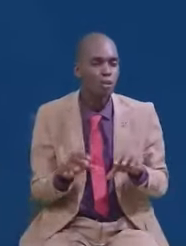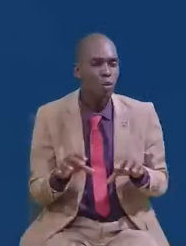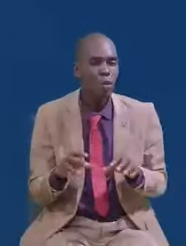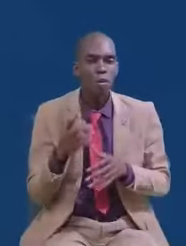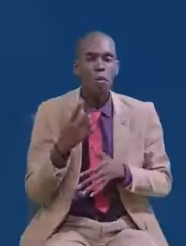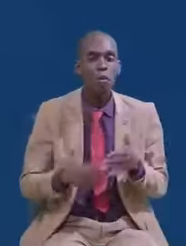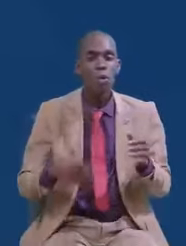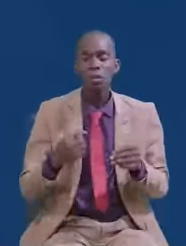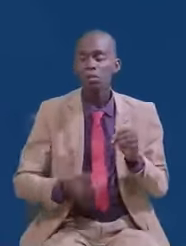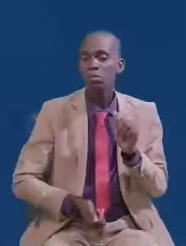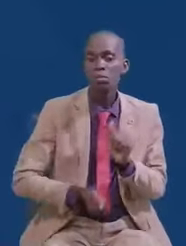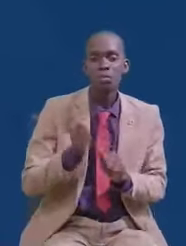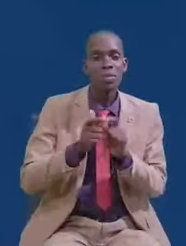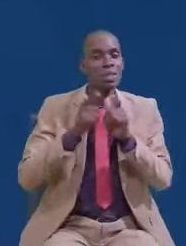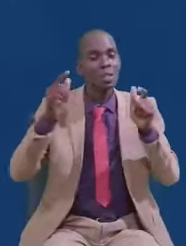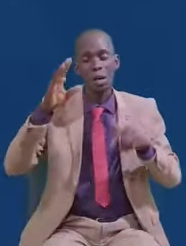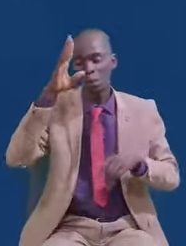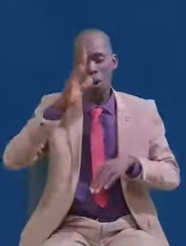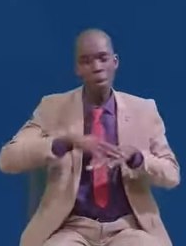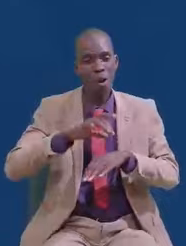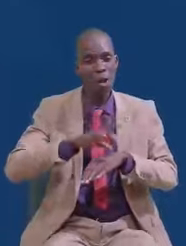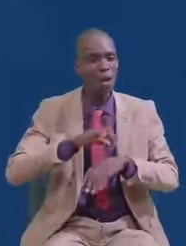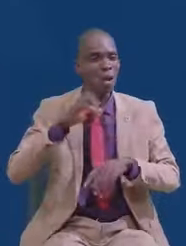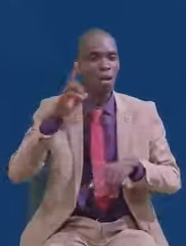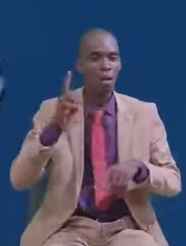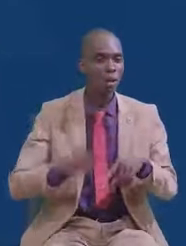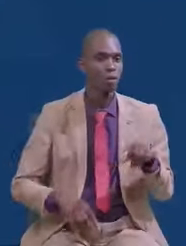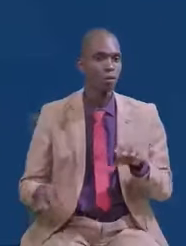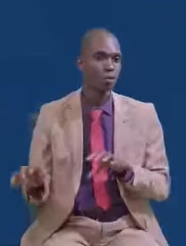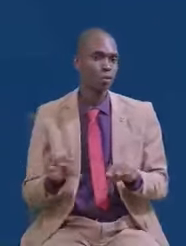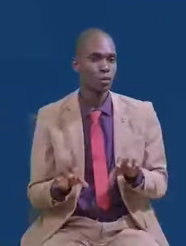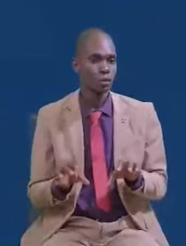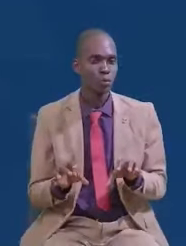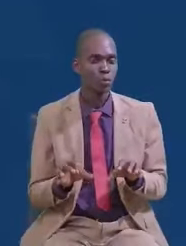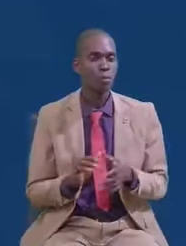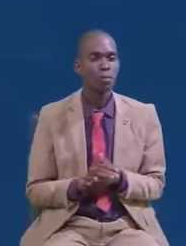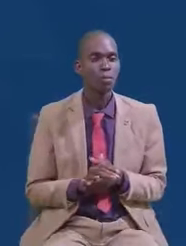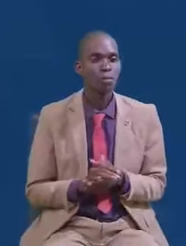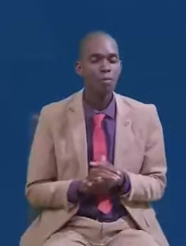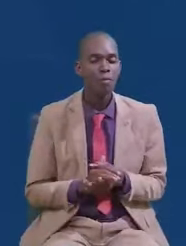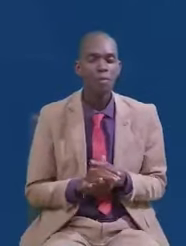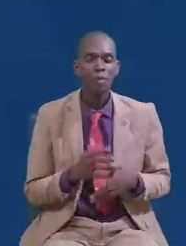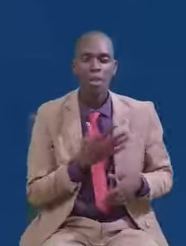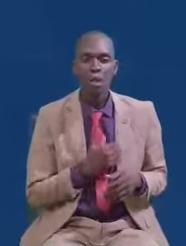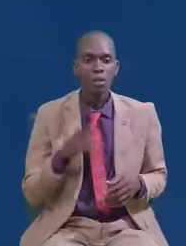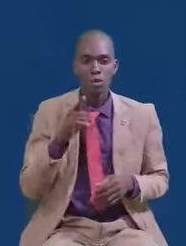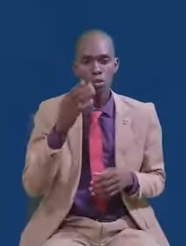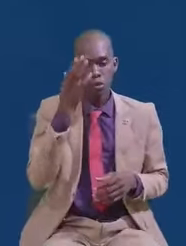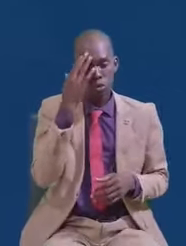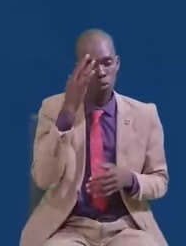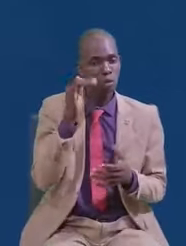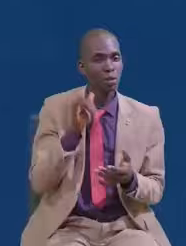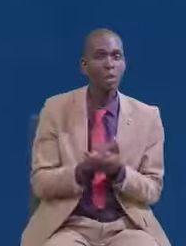Ce que le plus grand homme sur terre ne peut jamais faire, comme vous allez admettre qu'il est sans